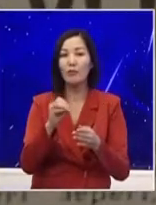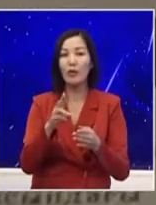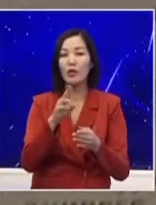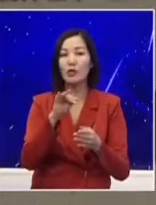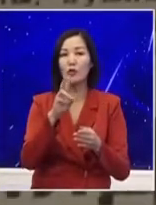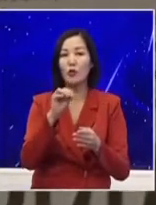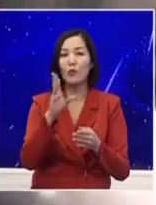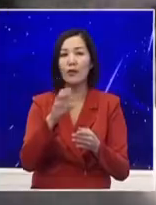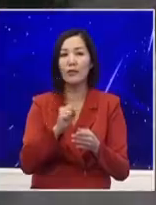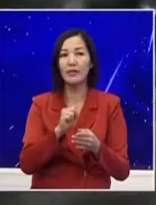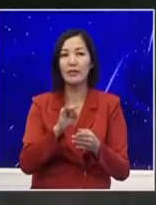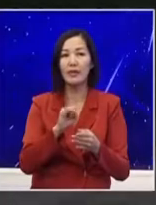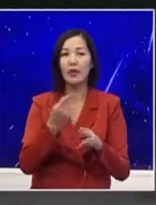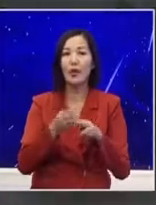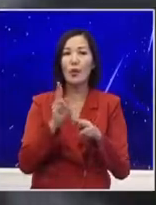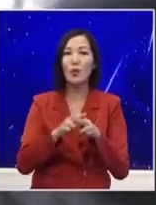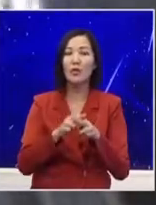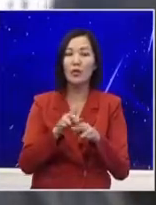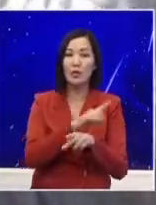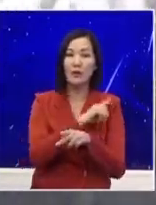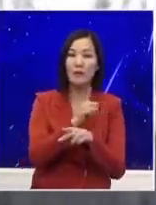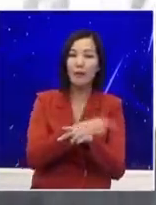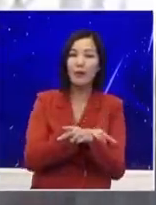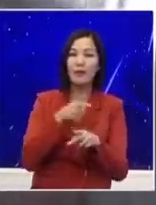Жапаровты айдарымен айбары санайды. Құрметіне